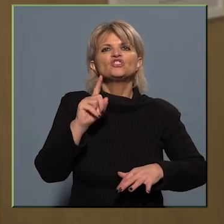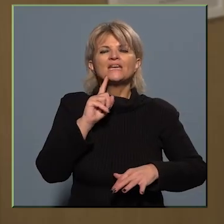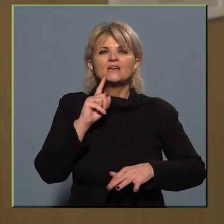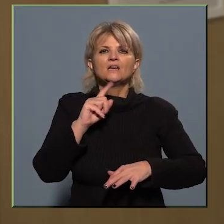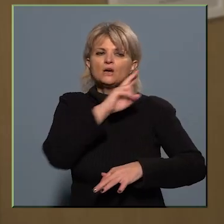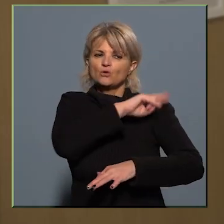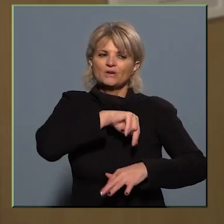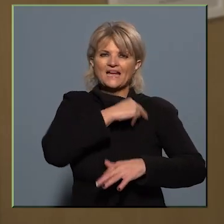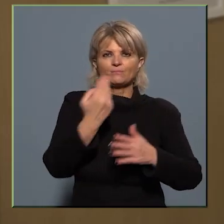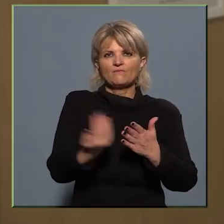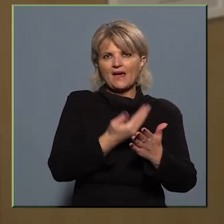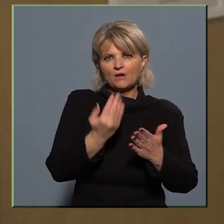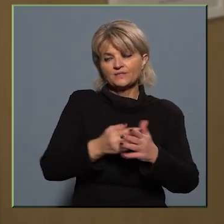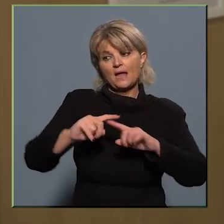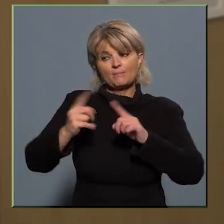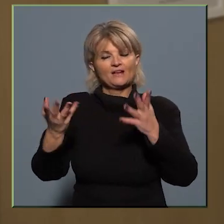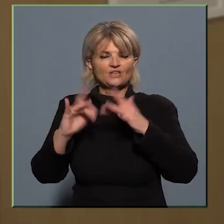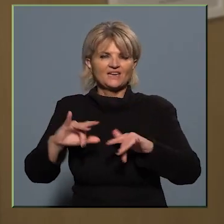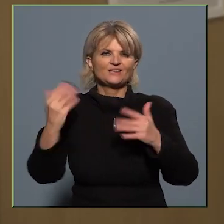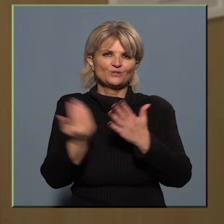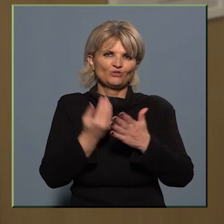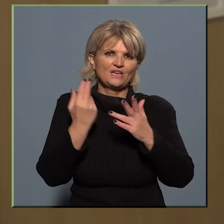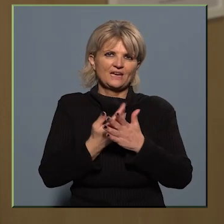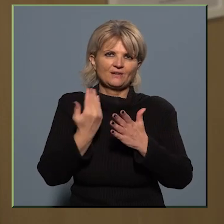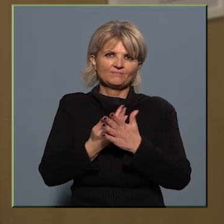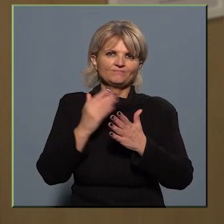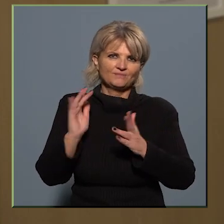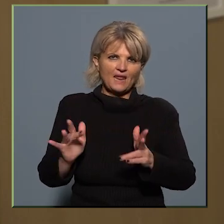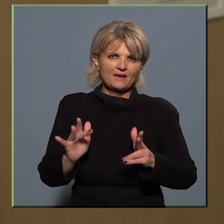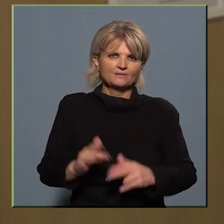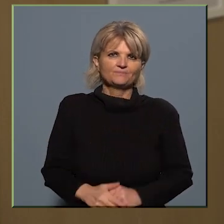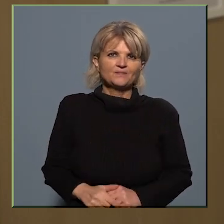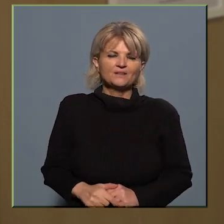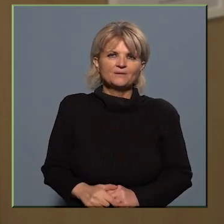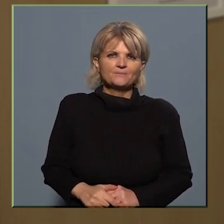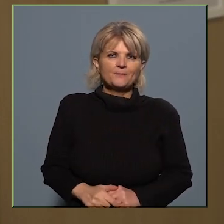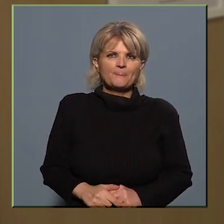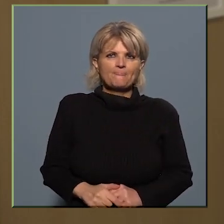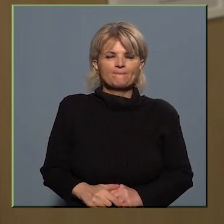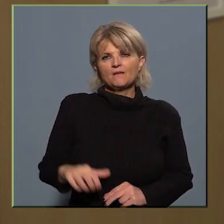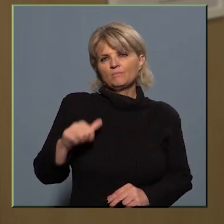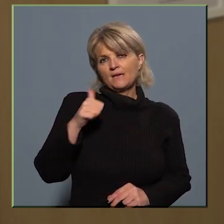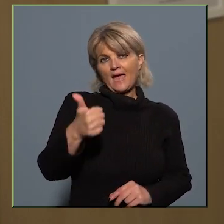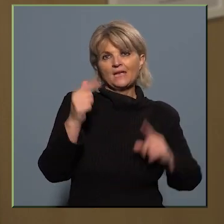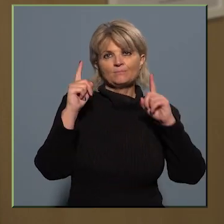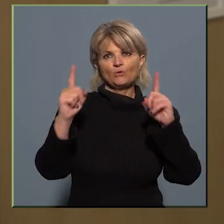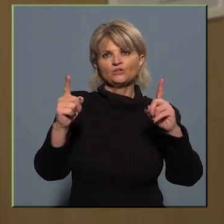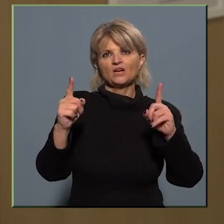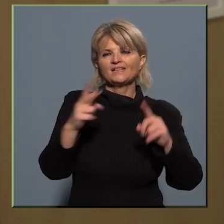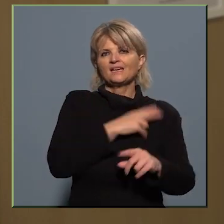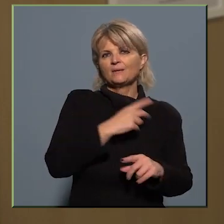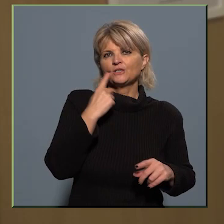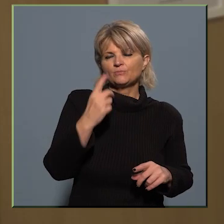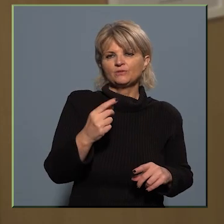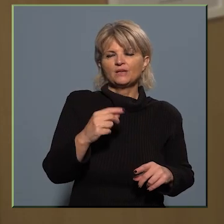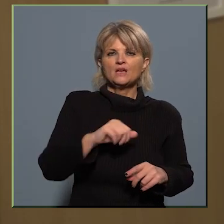felhasználásra, máshol is szükség lehet erre. Ugye talán arról még érdemes egy pár mondatot mondani, vagy egy mondatot mondani, hogy az